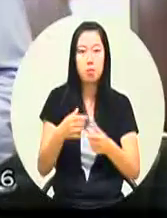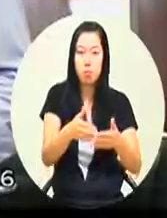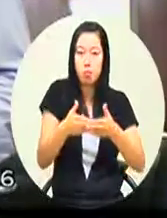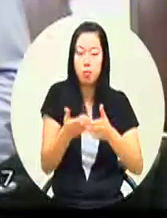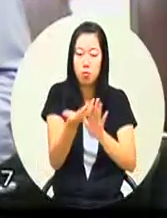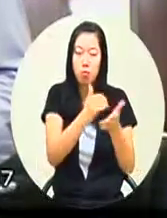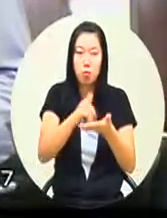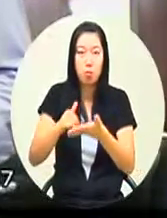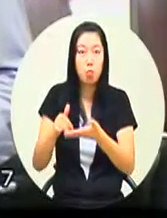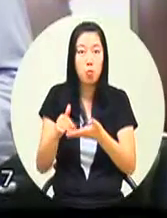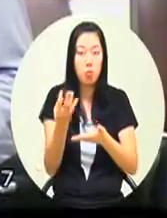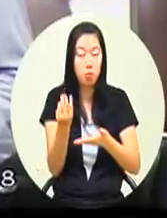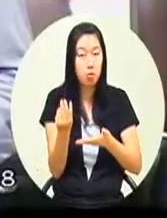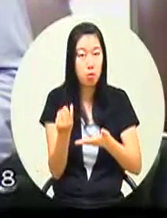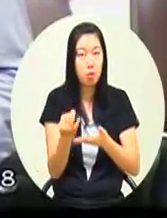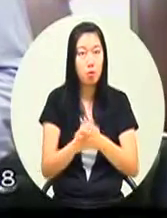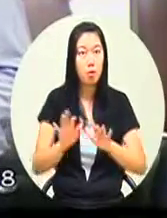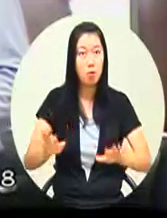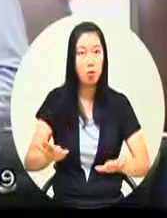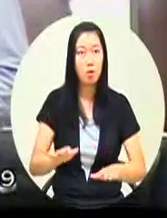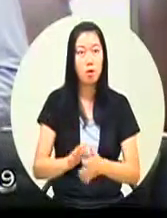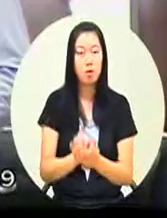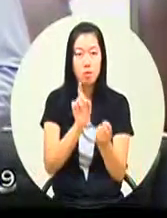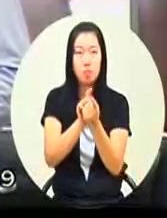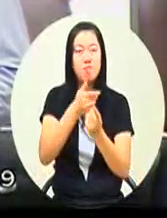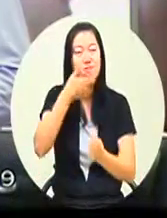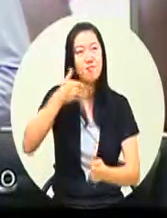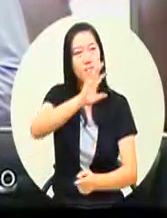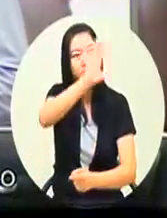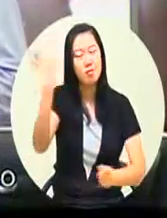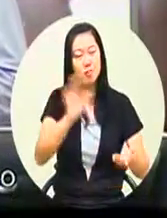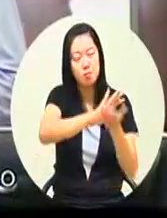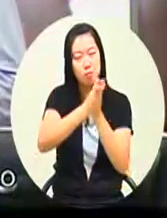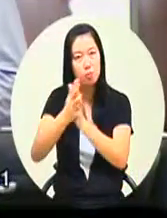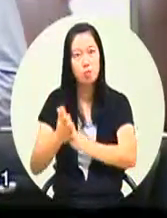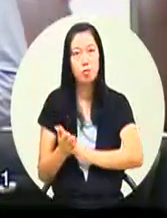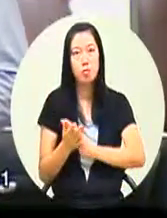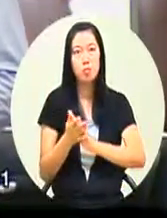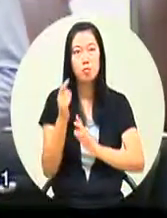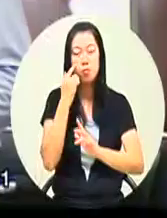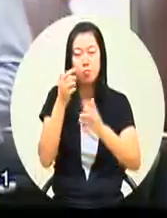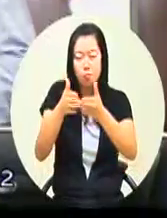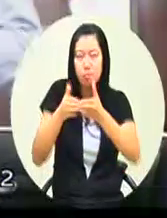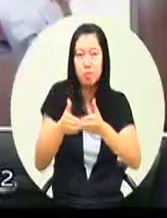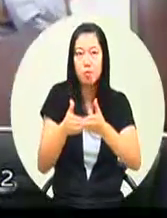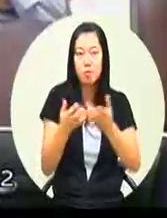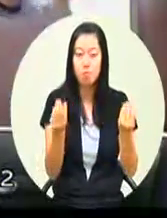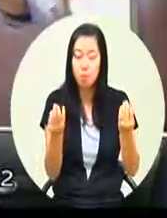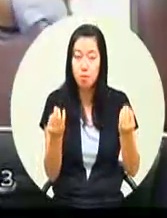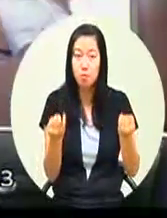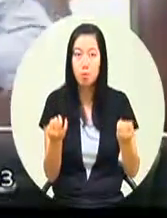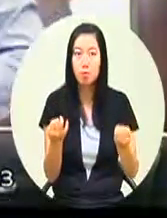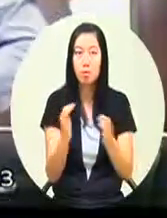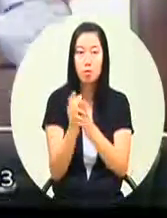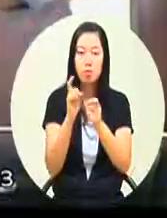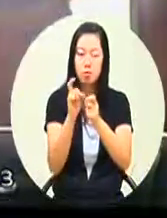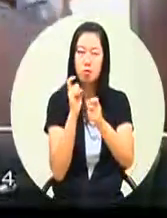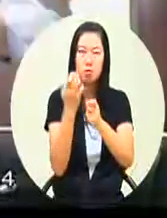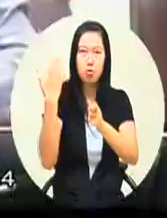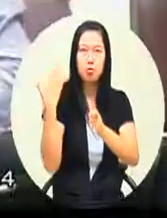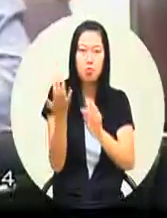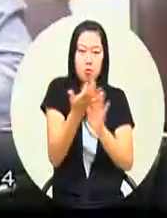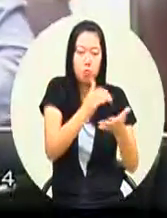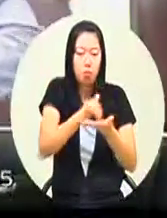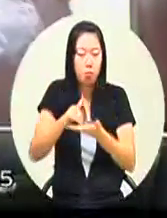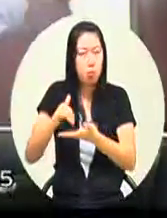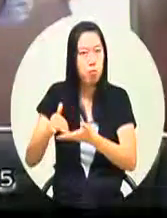这个是对我们在做准面对气候变迁很重要的数字依据。你进前啊，讲十年前要叫你预估吼，做派